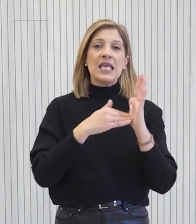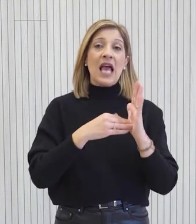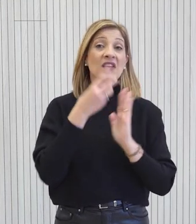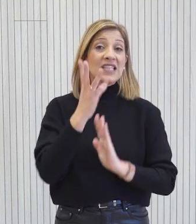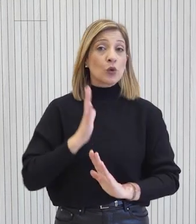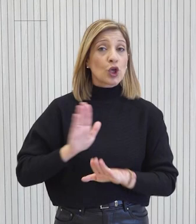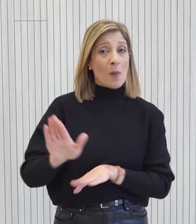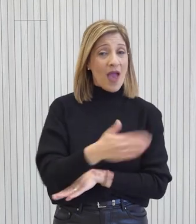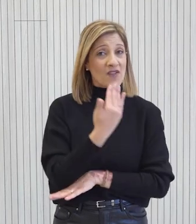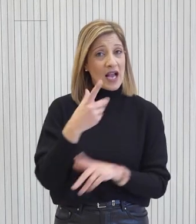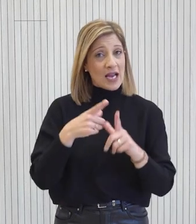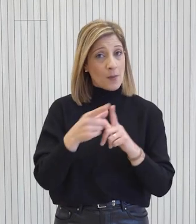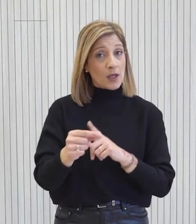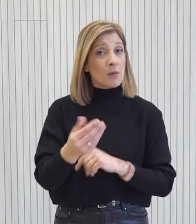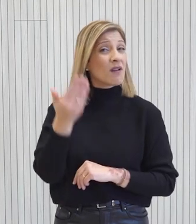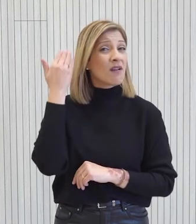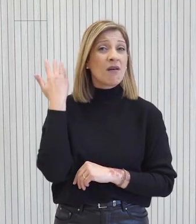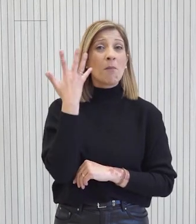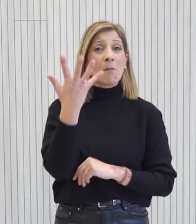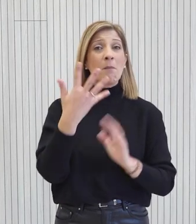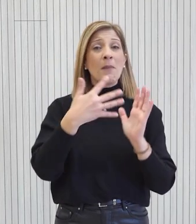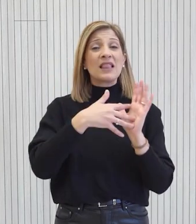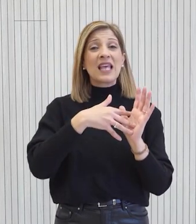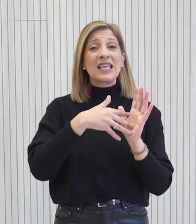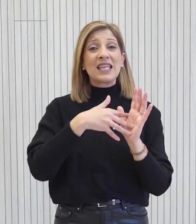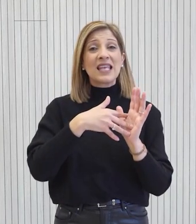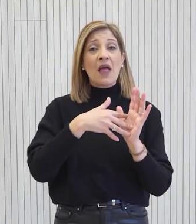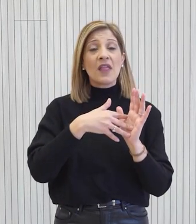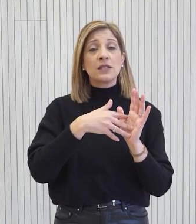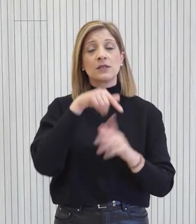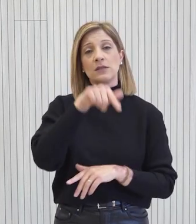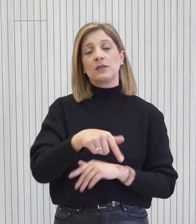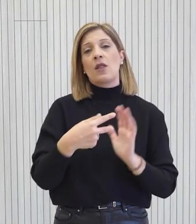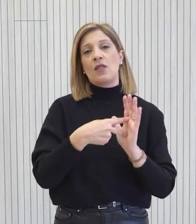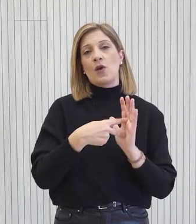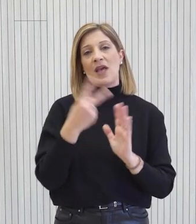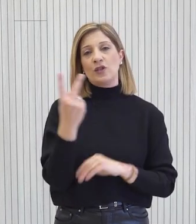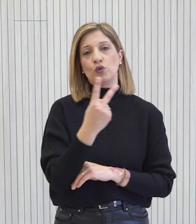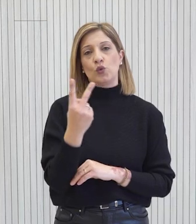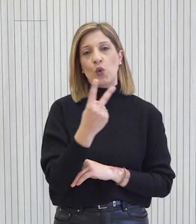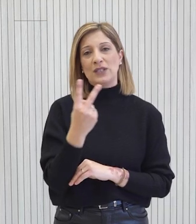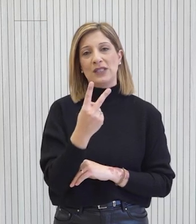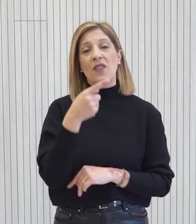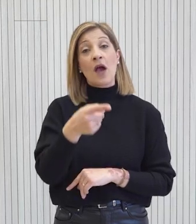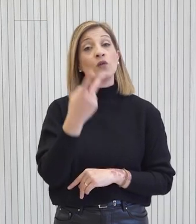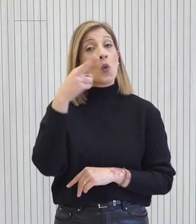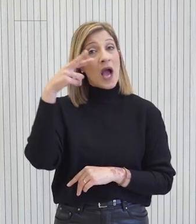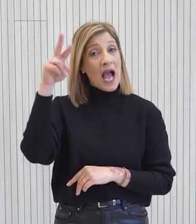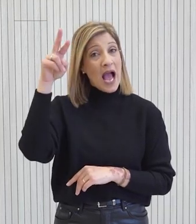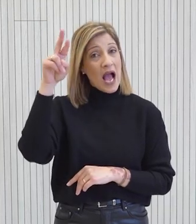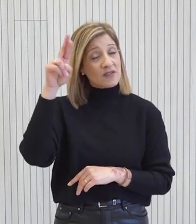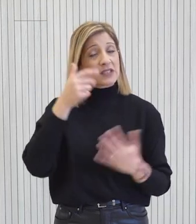9.300, σε σύγκριση με 5.800 αποχωρήσεις την αντίστοιχη περίοδο του 2022, σημειώνοντας αύξηση